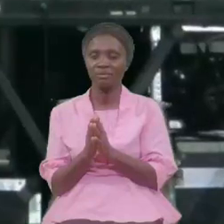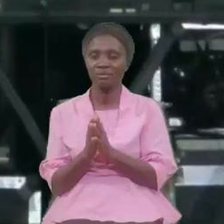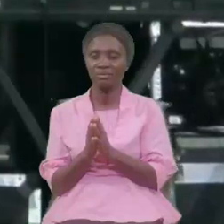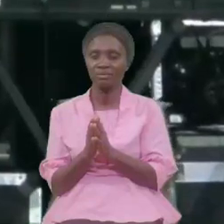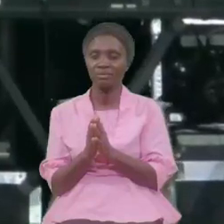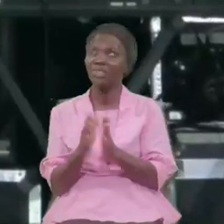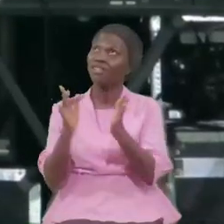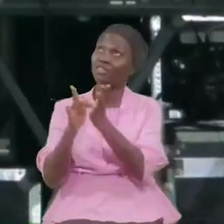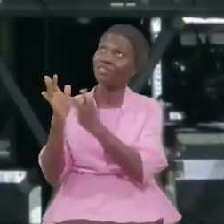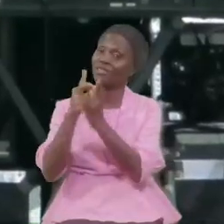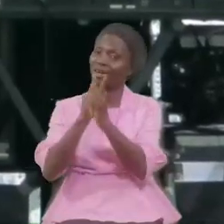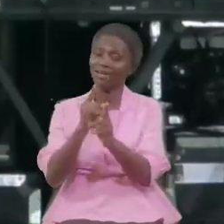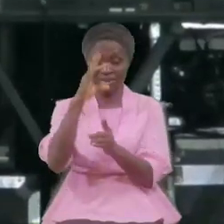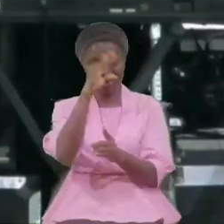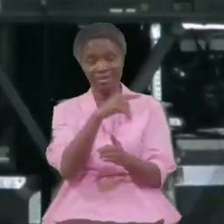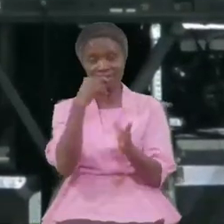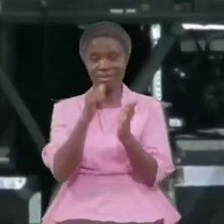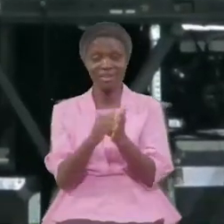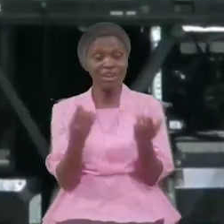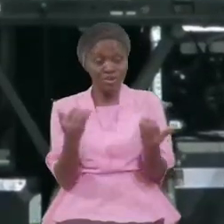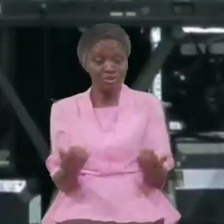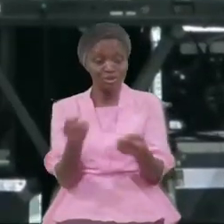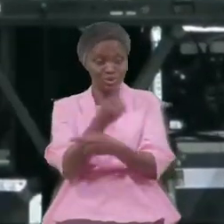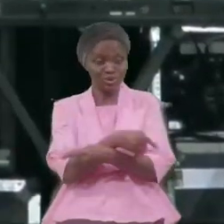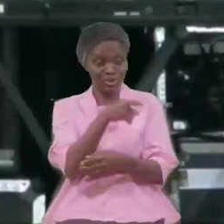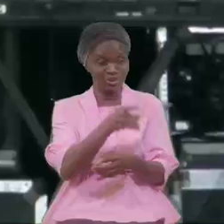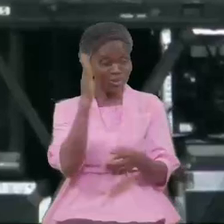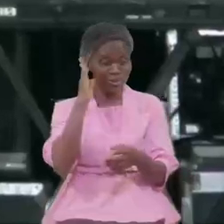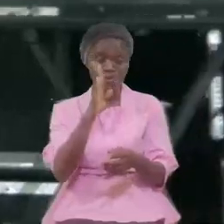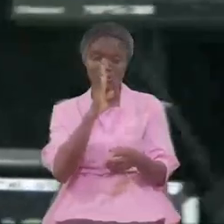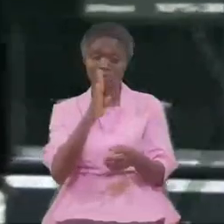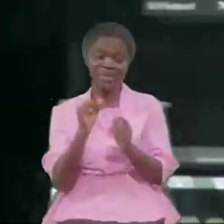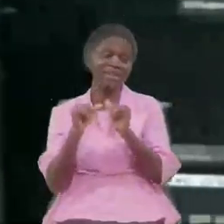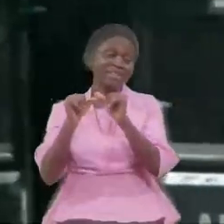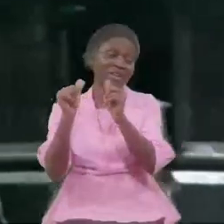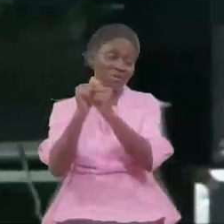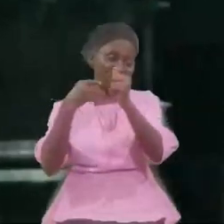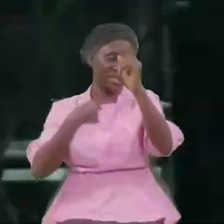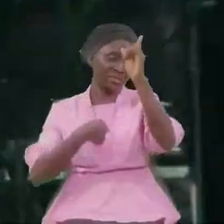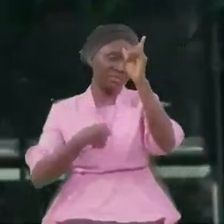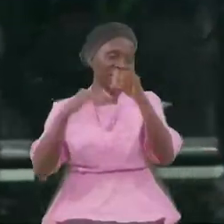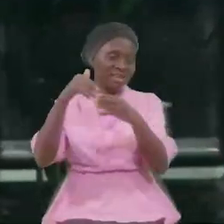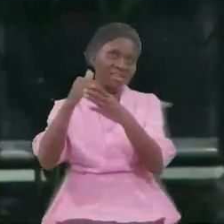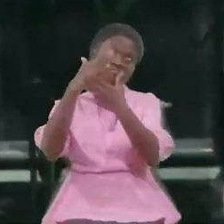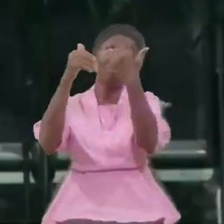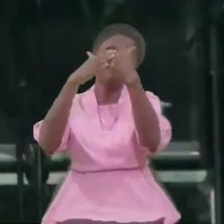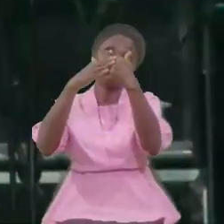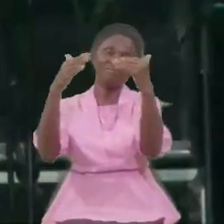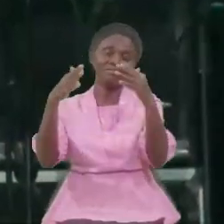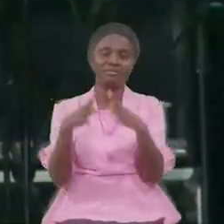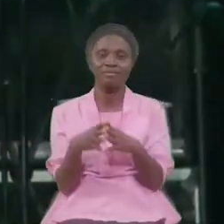a répondu, a reçu la réponse. Aujourd'hui, tu seras avec moi dans le paradis.